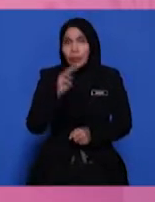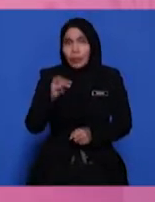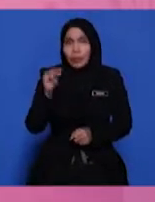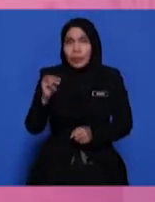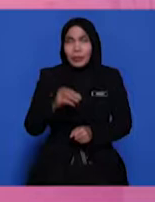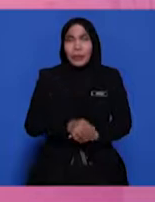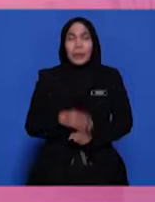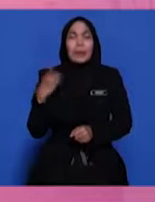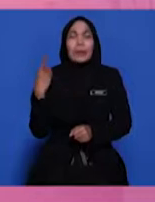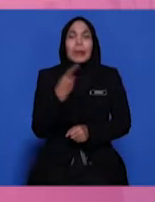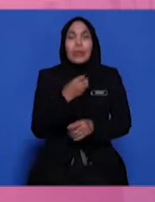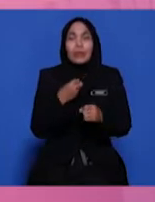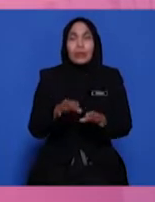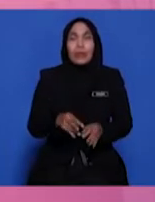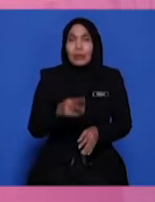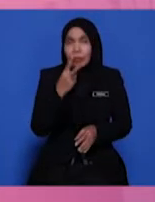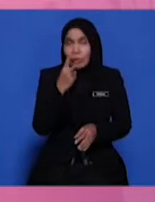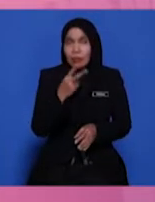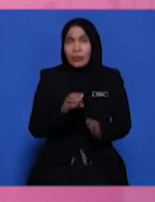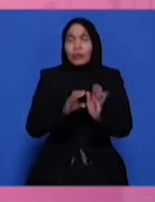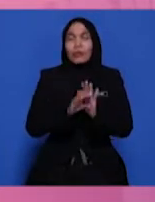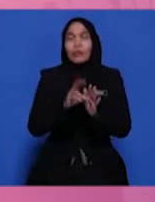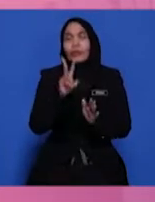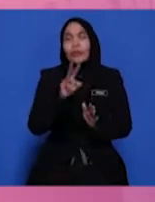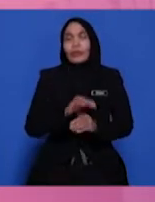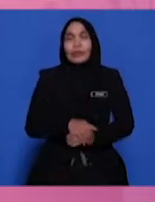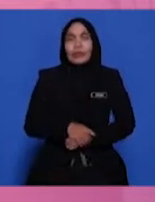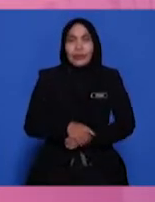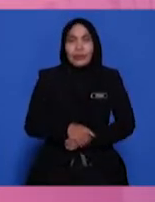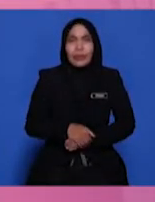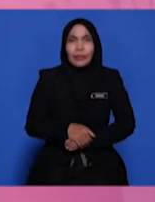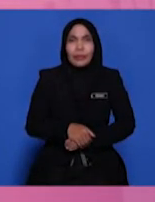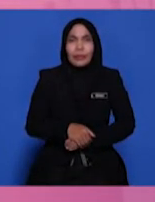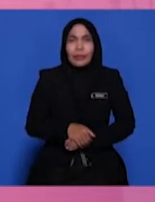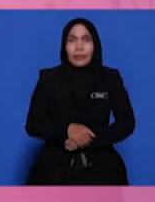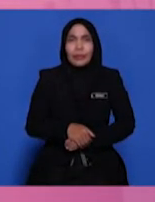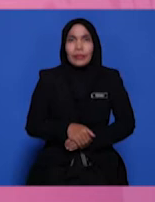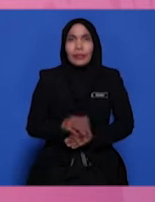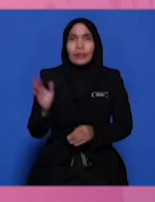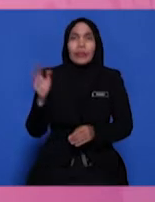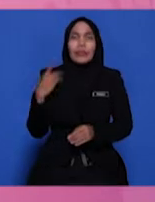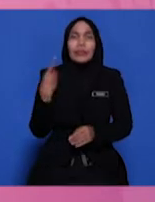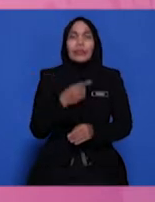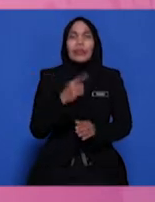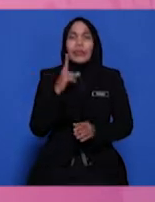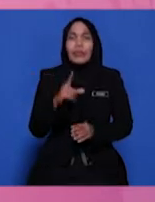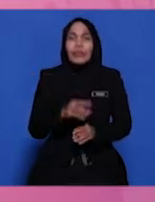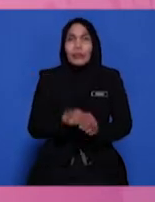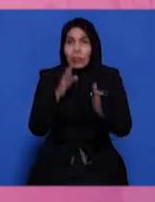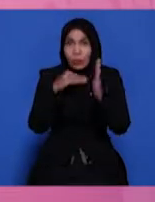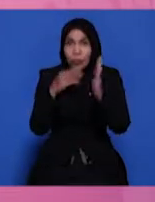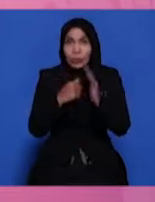Murid-murid, kita sudah perhatikan contoh dua. Mari kita lihat jadual di contoh tiga.